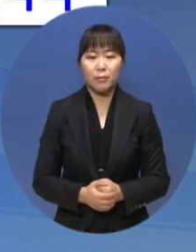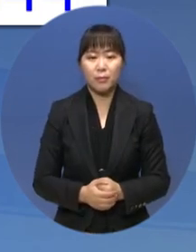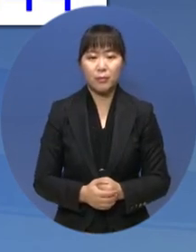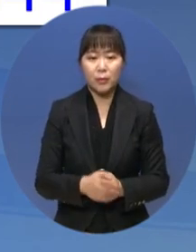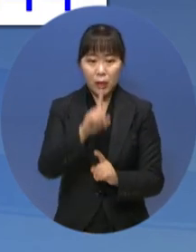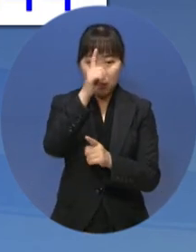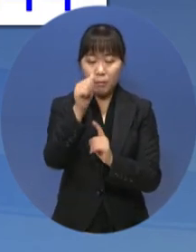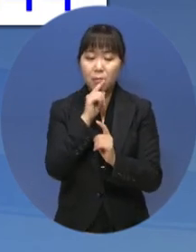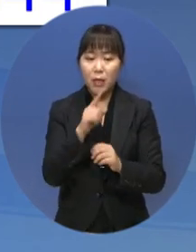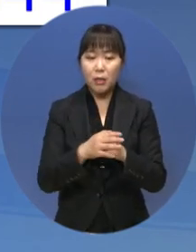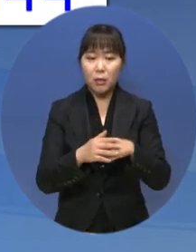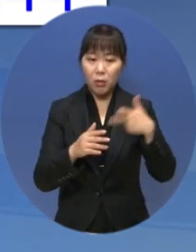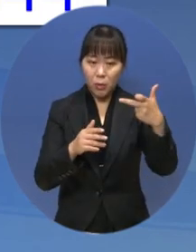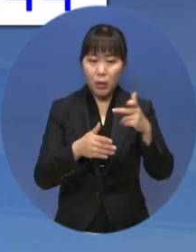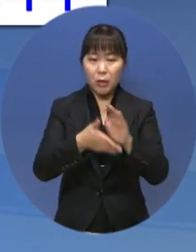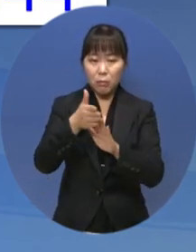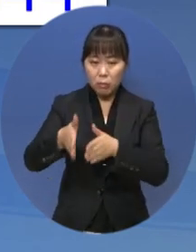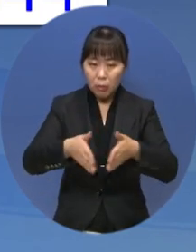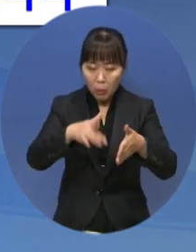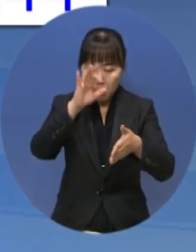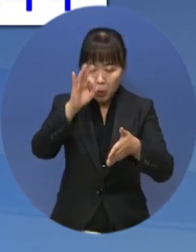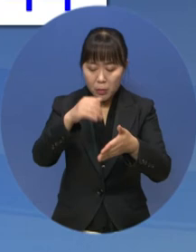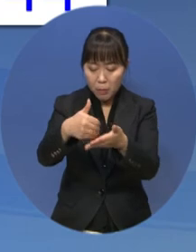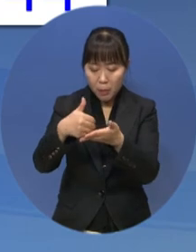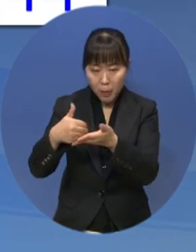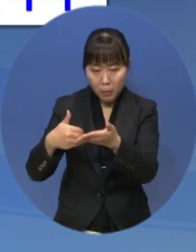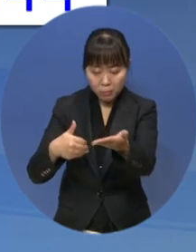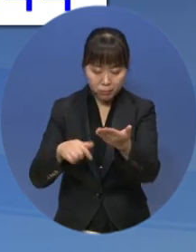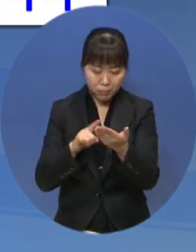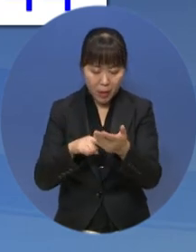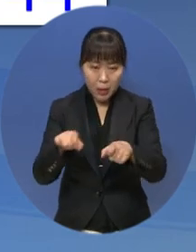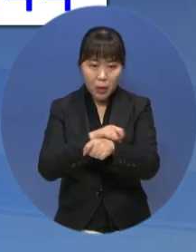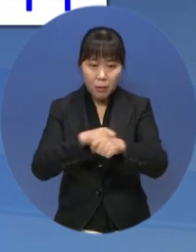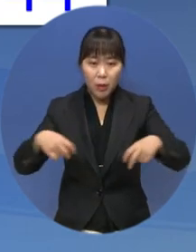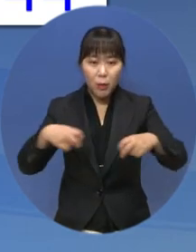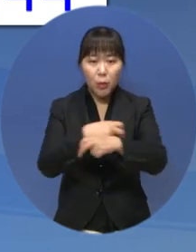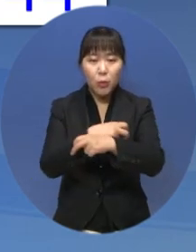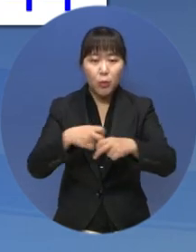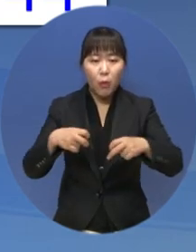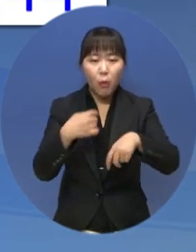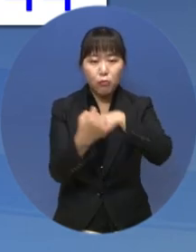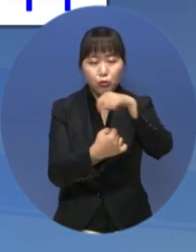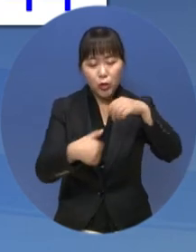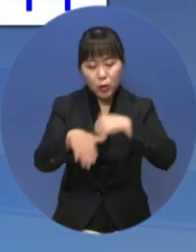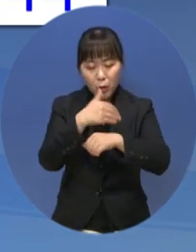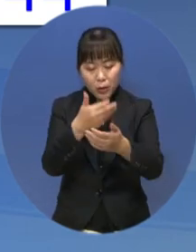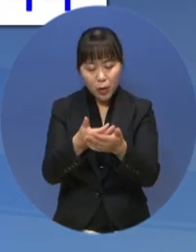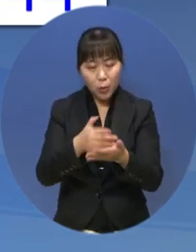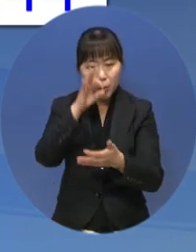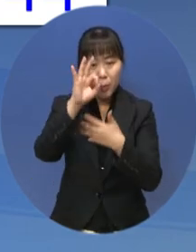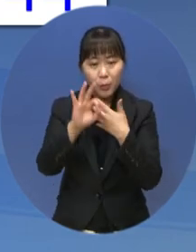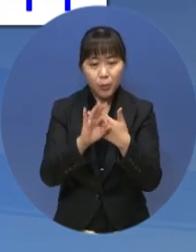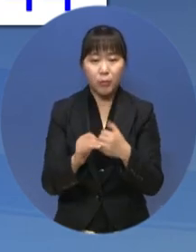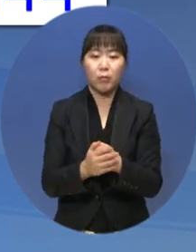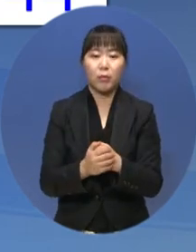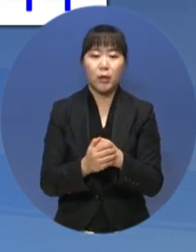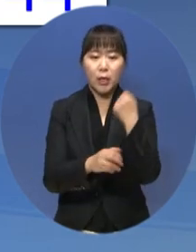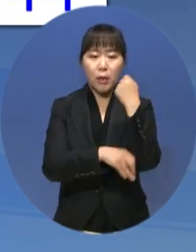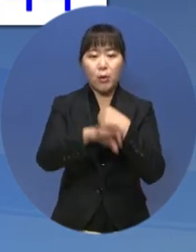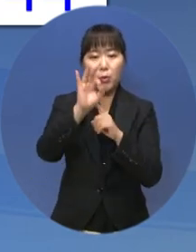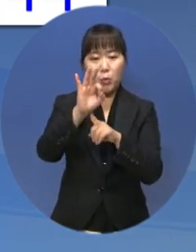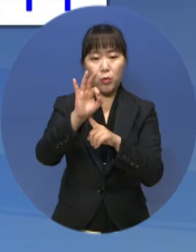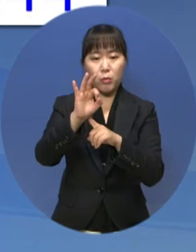의원이 17개 광역 지자체로부터 제출받은 특별교통수단 운영 현황 자료에 따르면